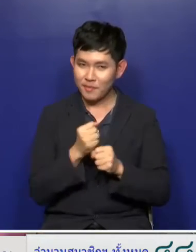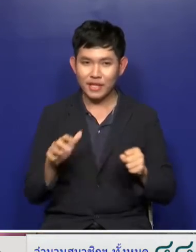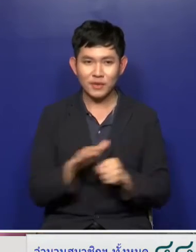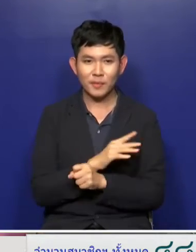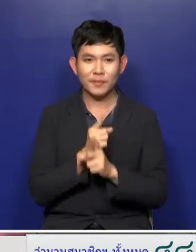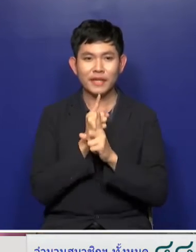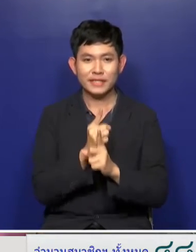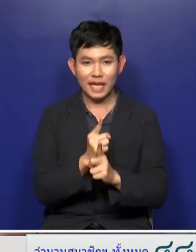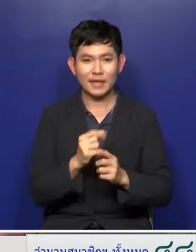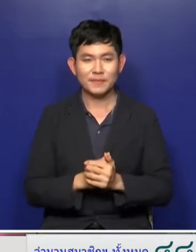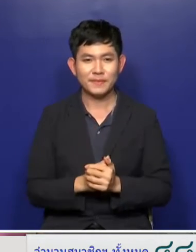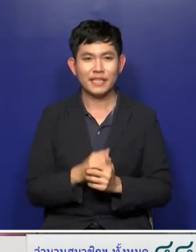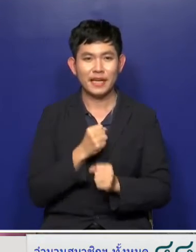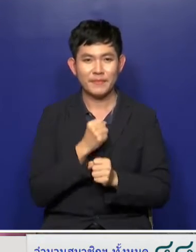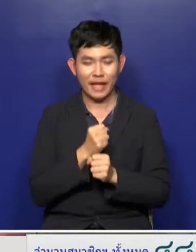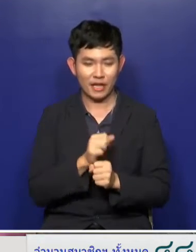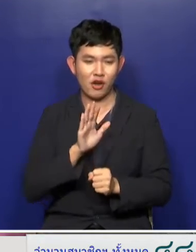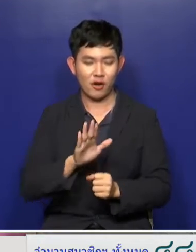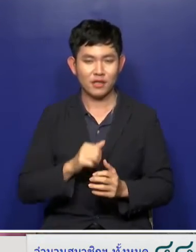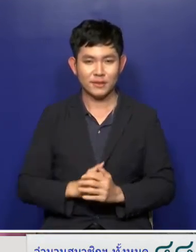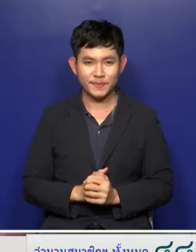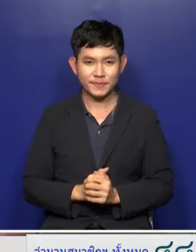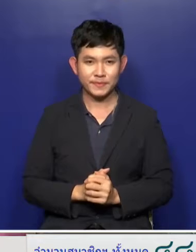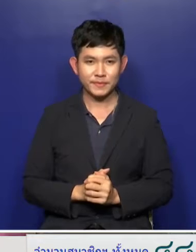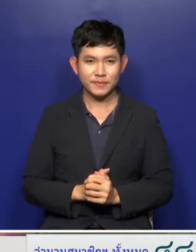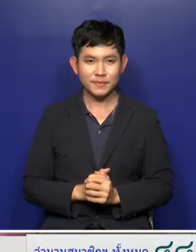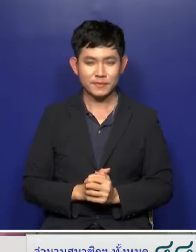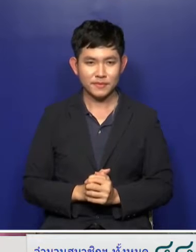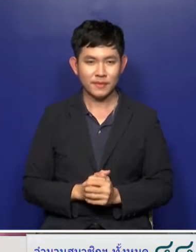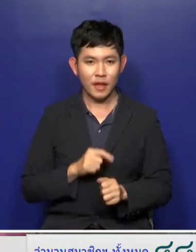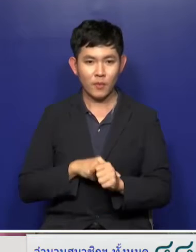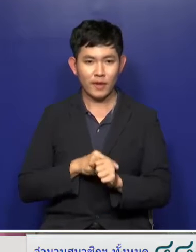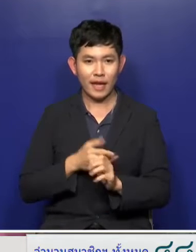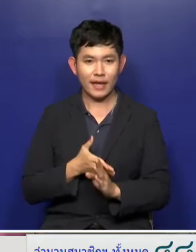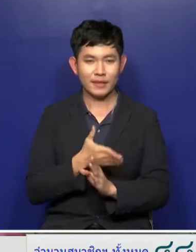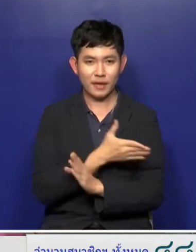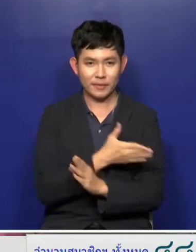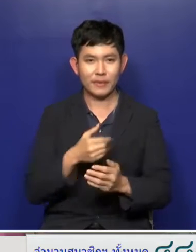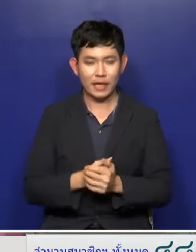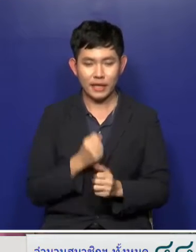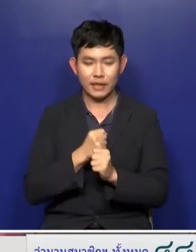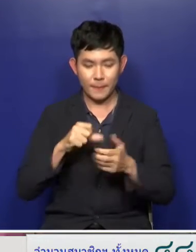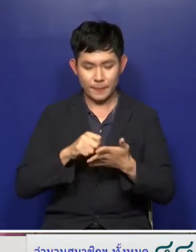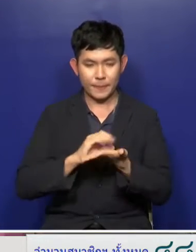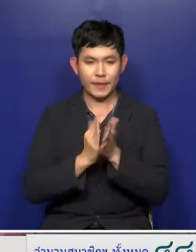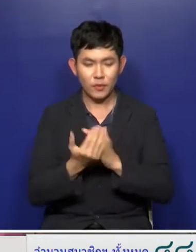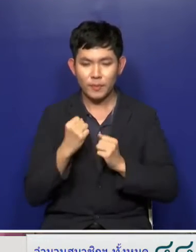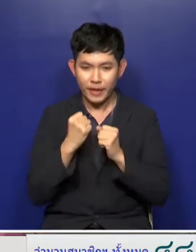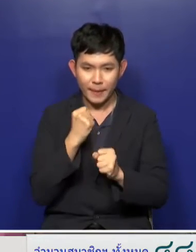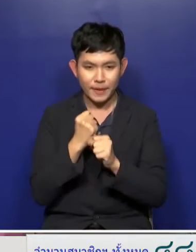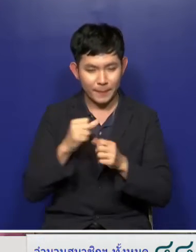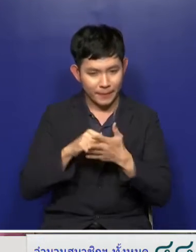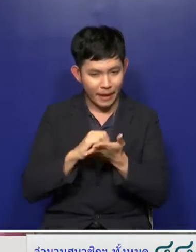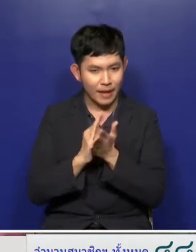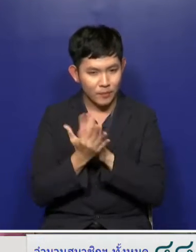ฐานการณในการทำงานของท่านตลอดระยะเวลาของการเคยน น การปฤษรูปหอความพยายามนการปฤษรูป